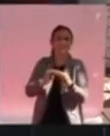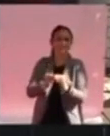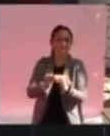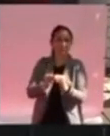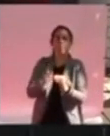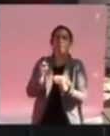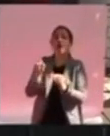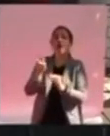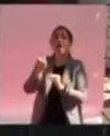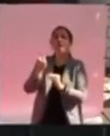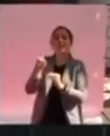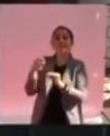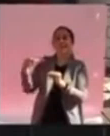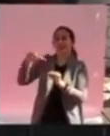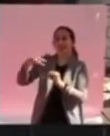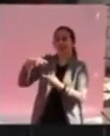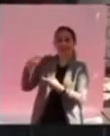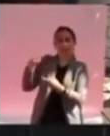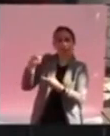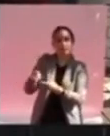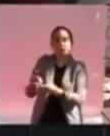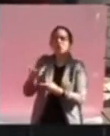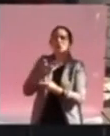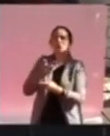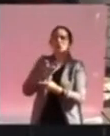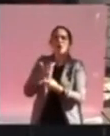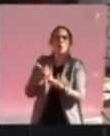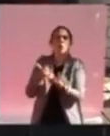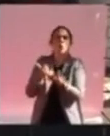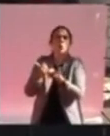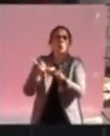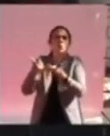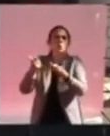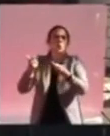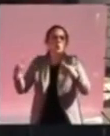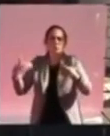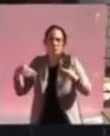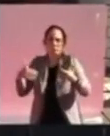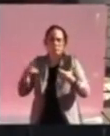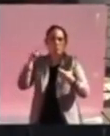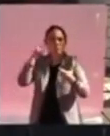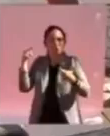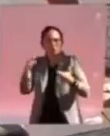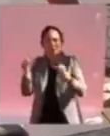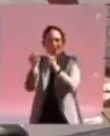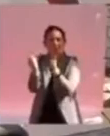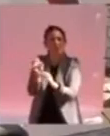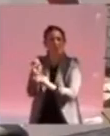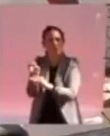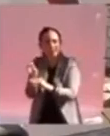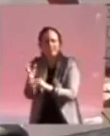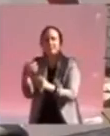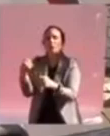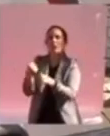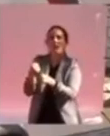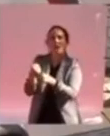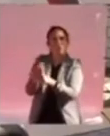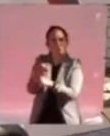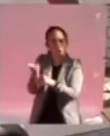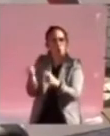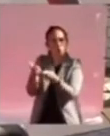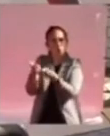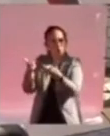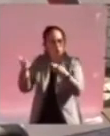una crescita esponenziale dal punto di vista formativo e del loro lavoro che svolgono all'interno